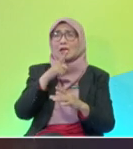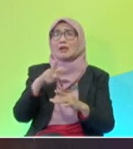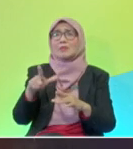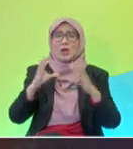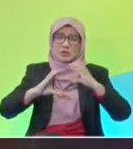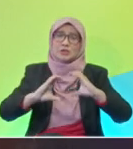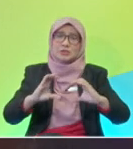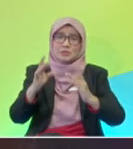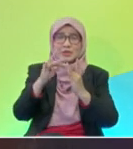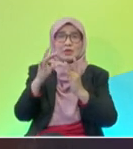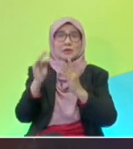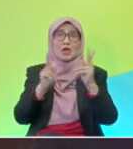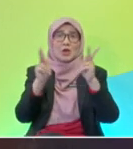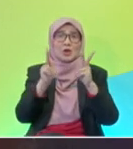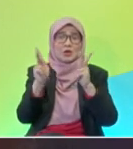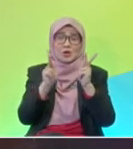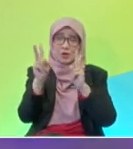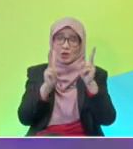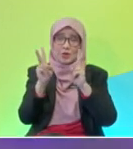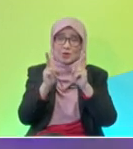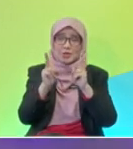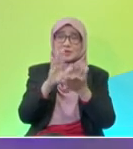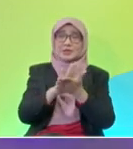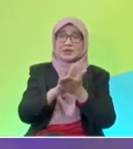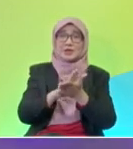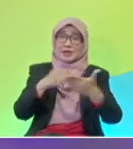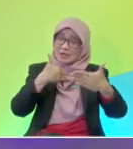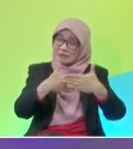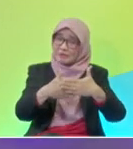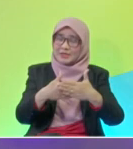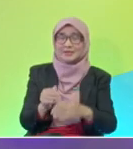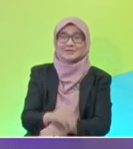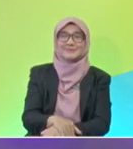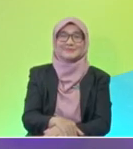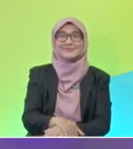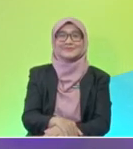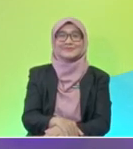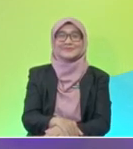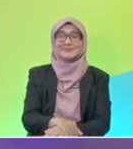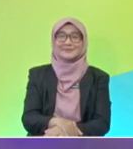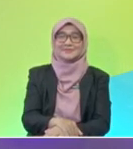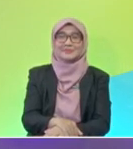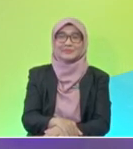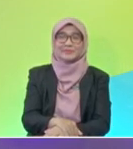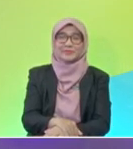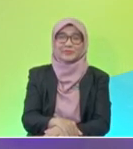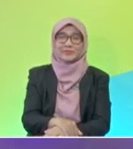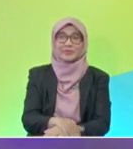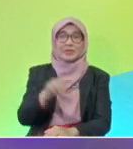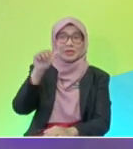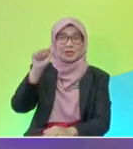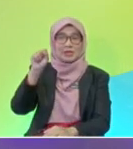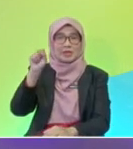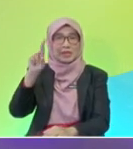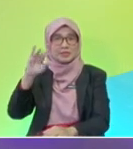pilih nanti Van sekolah akan sampai Jadi sekarang kita nak berikan respon terhadap ayat suruhan iaitu Asni